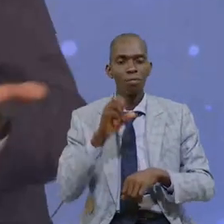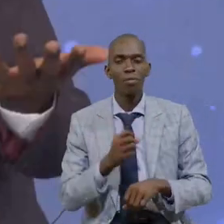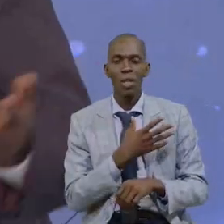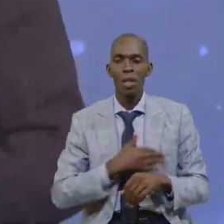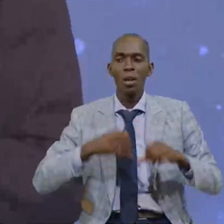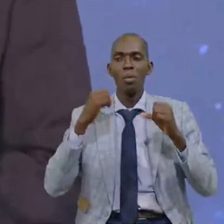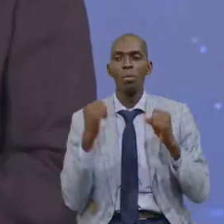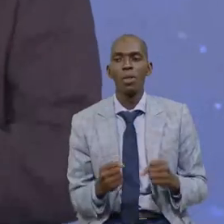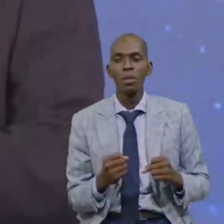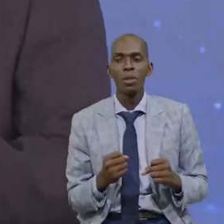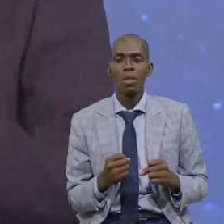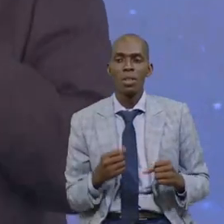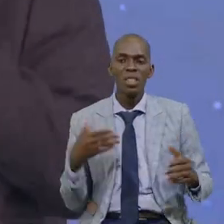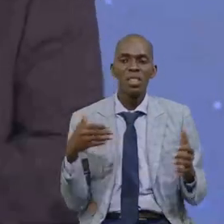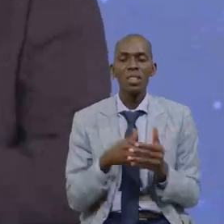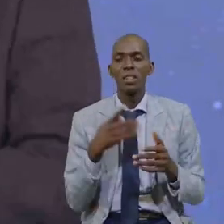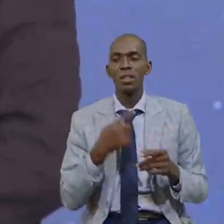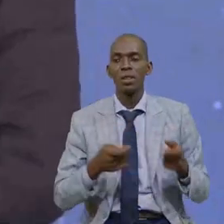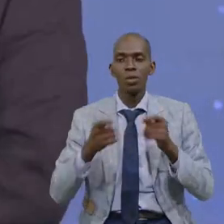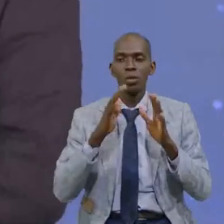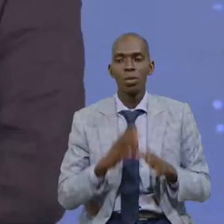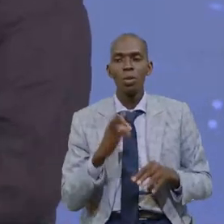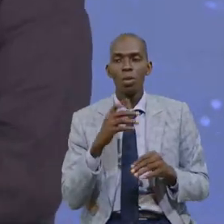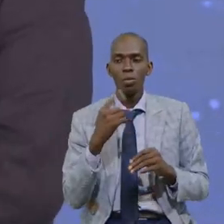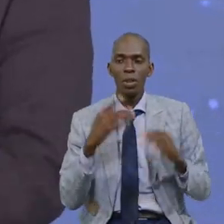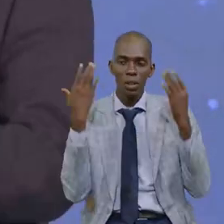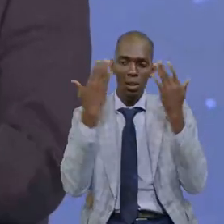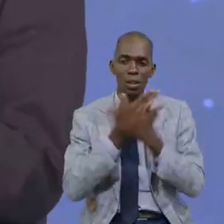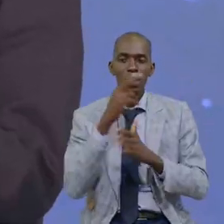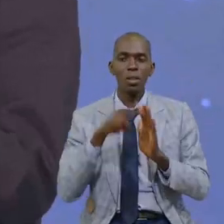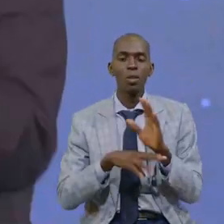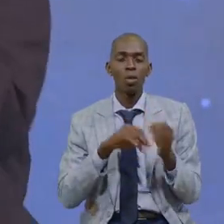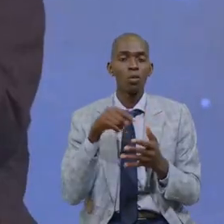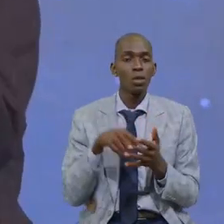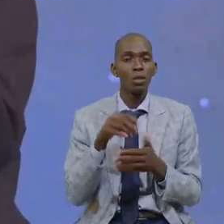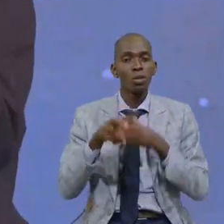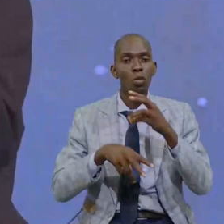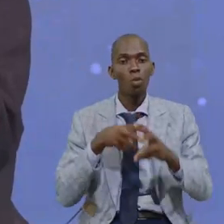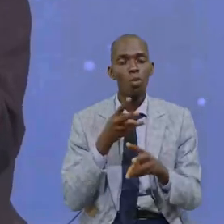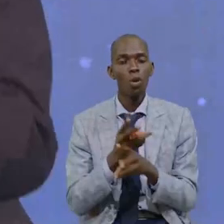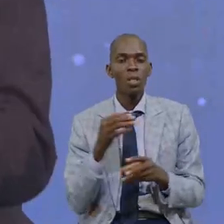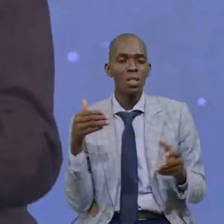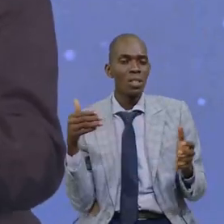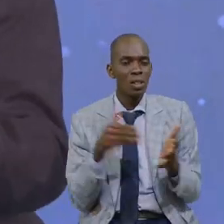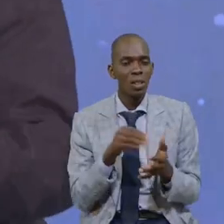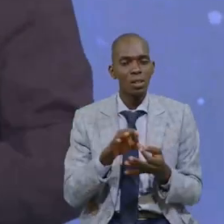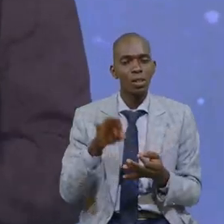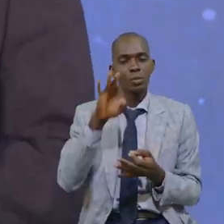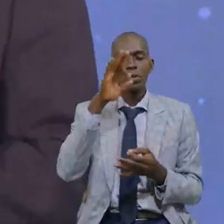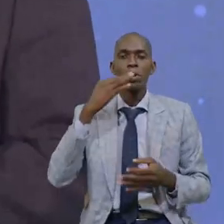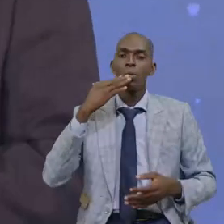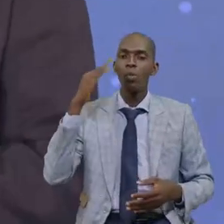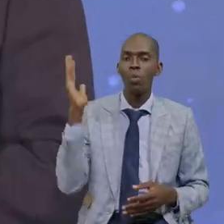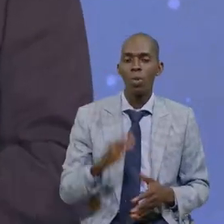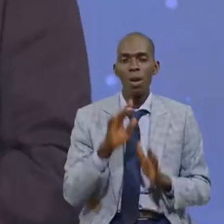contre les autorités, contre les princes de ce monde de ténèbres, contre les esprits méchants dans